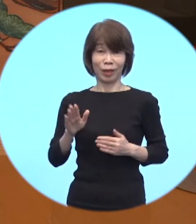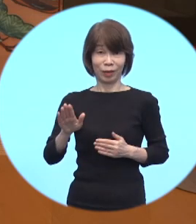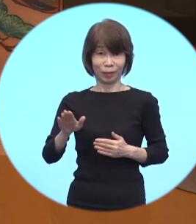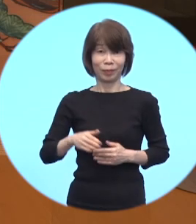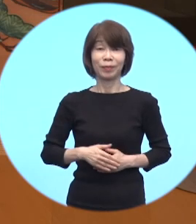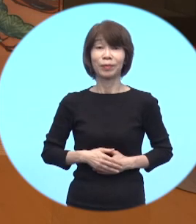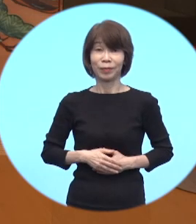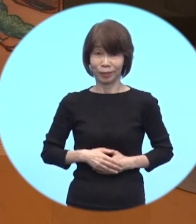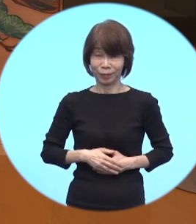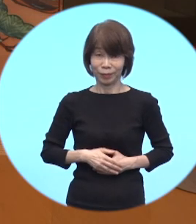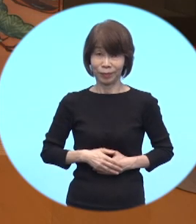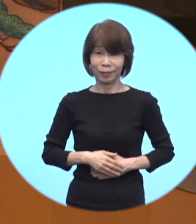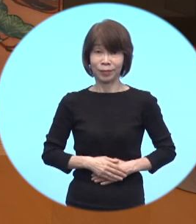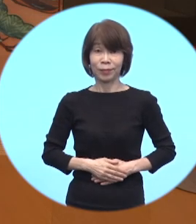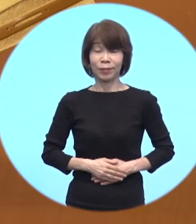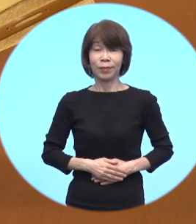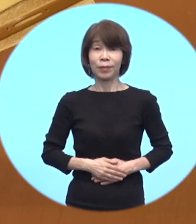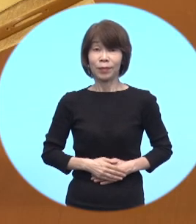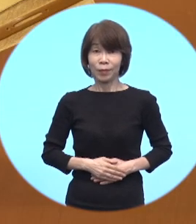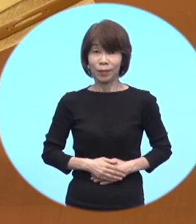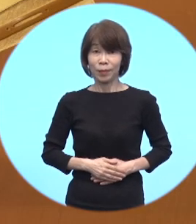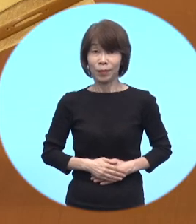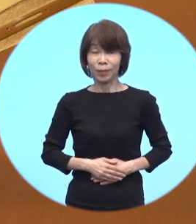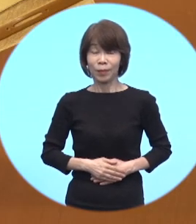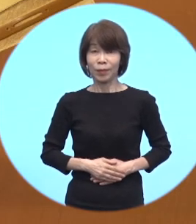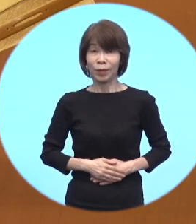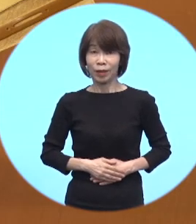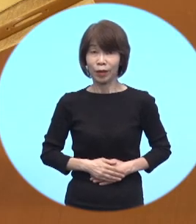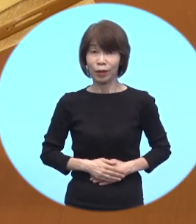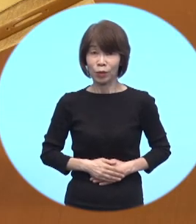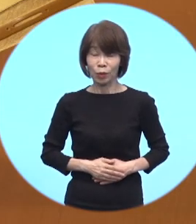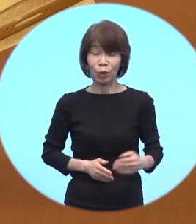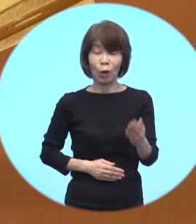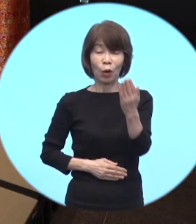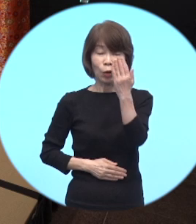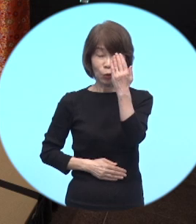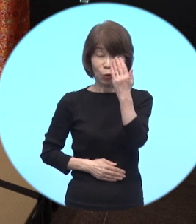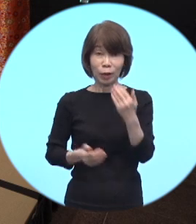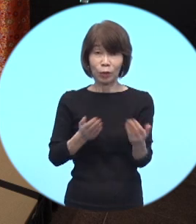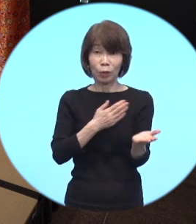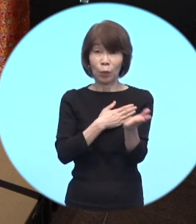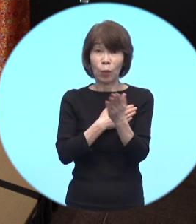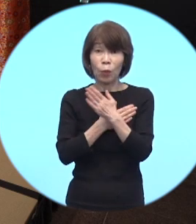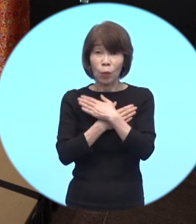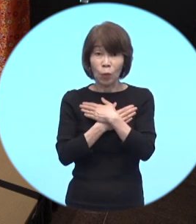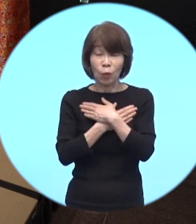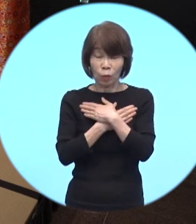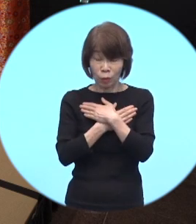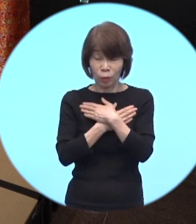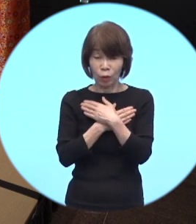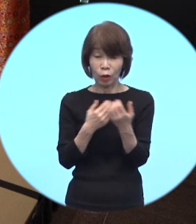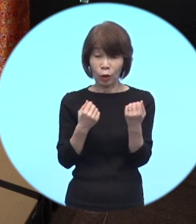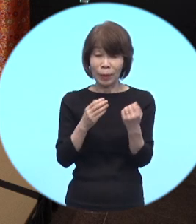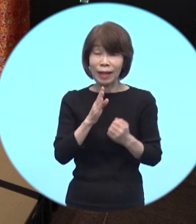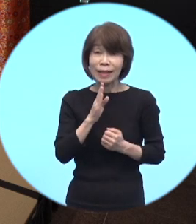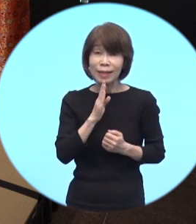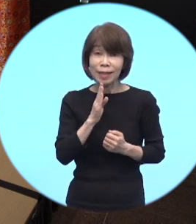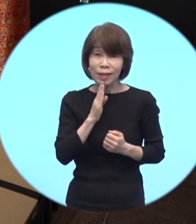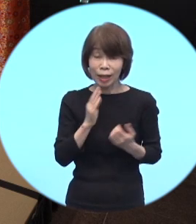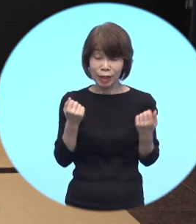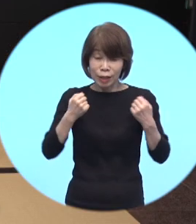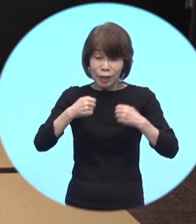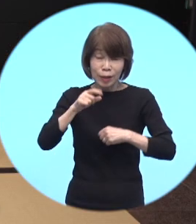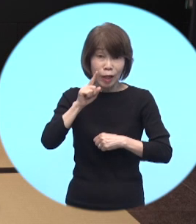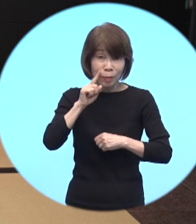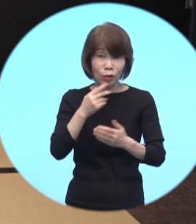コレクションの根幹です。曜日限定でその能面と能装束を着装できる体験を行っています